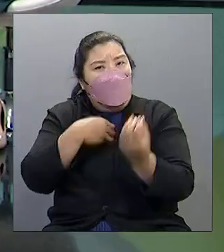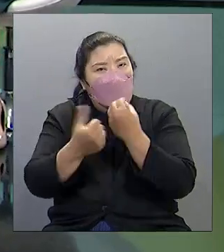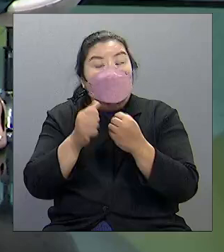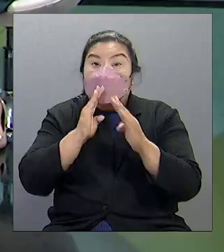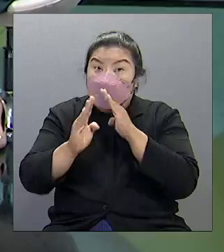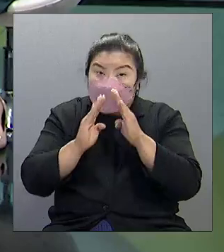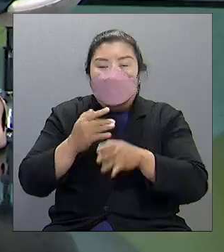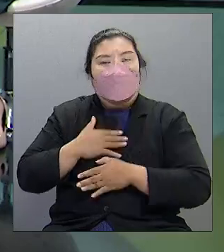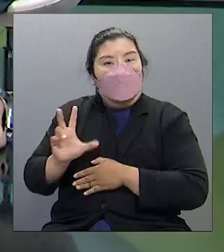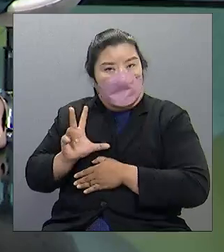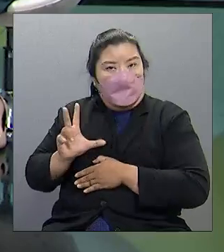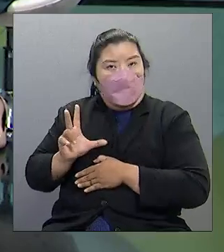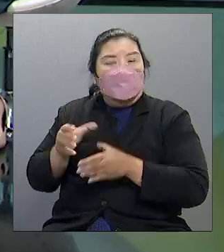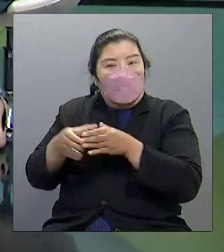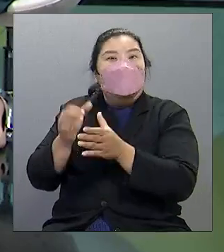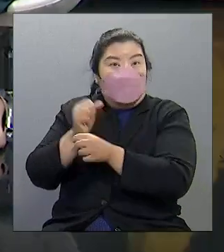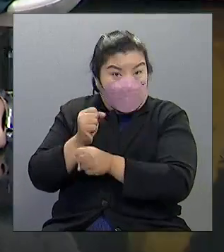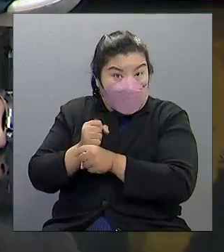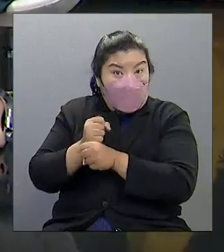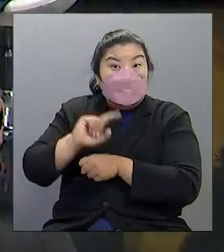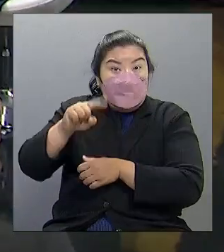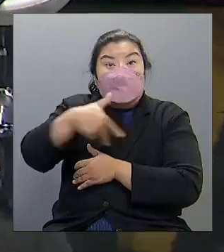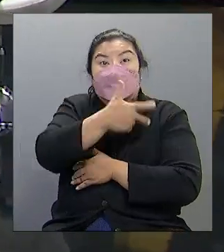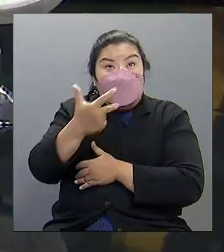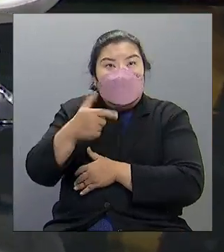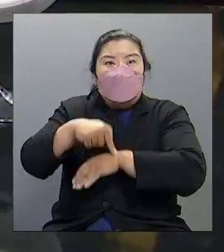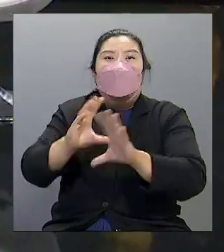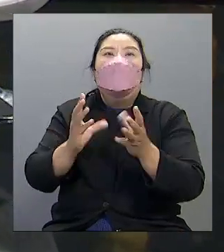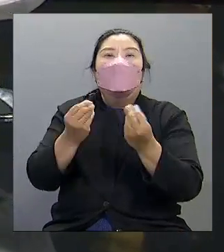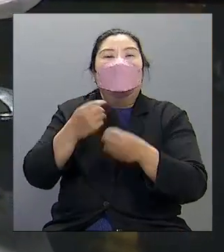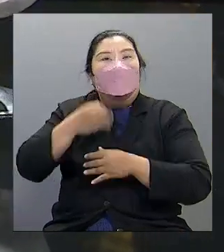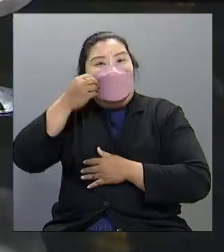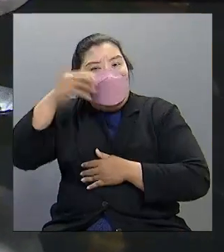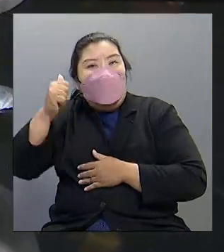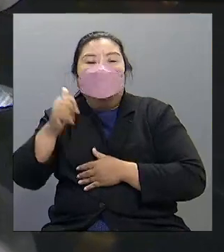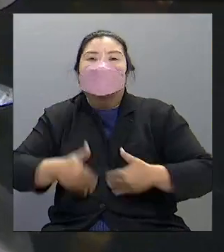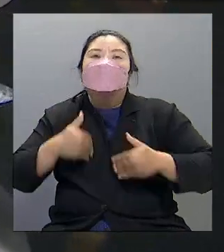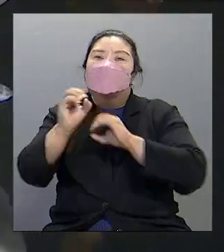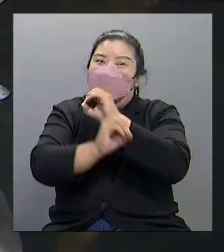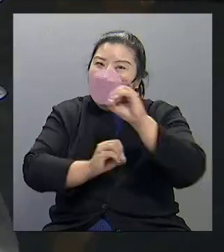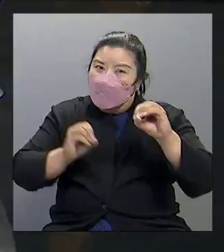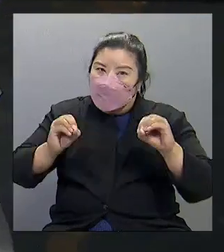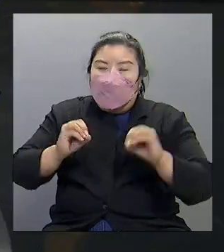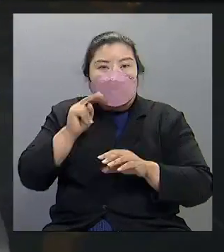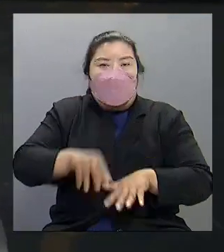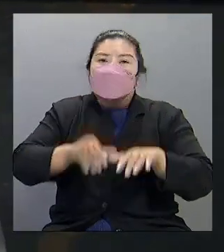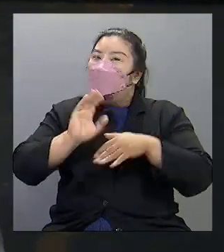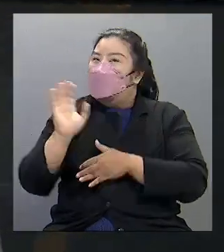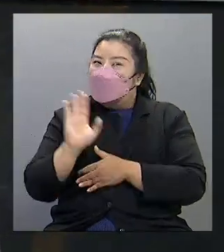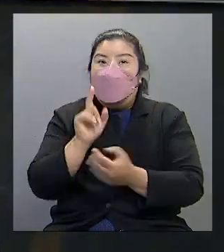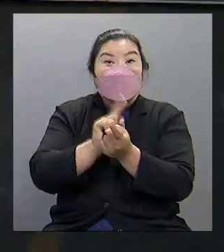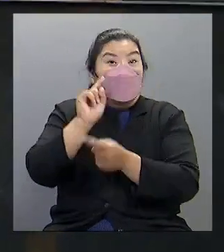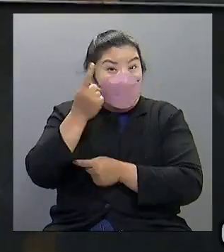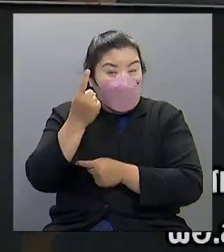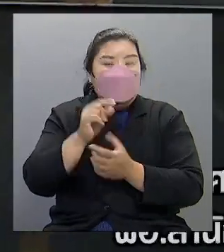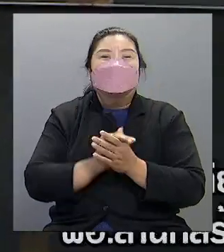วันนี้เรา 3 คน และทมงานวันใหม่ วรศที่ไย PBSหมดเวลาแล้วครัขอใหเดนทางกลบบ้าน อย่ปลดภัย และไมเจอน้ช่มเจอกันวพุนี้